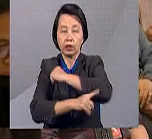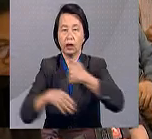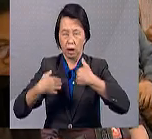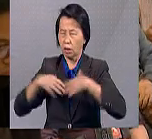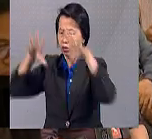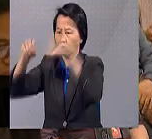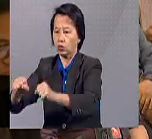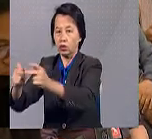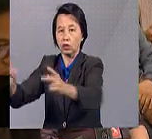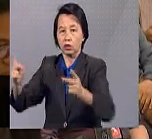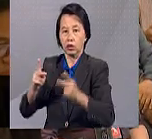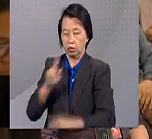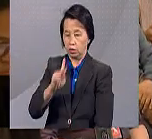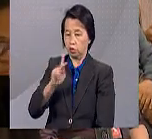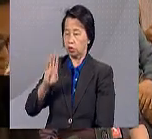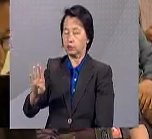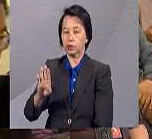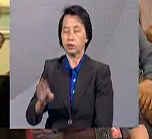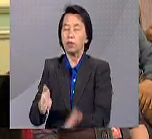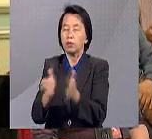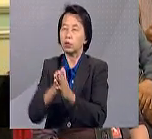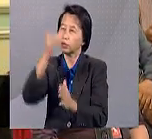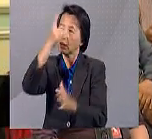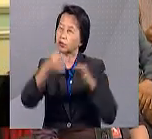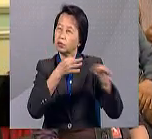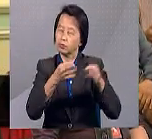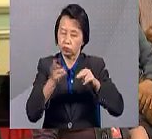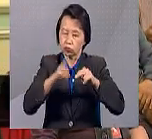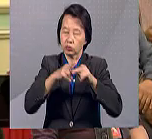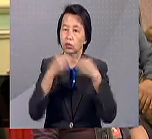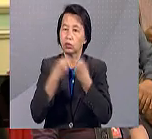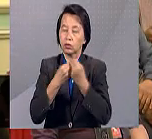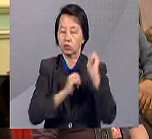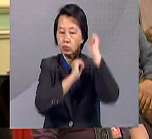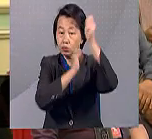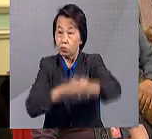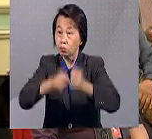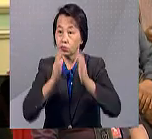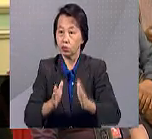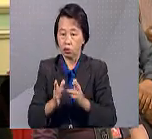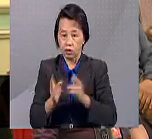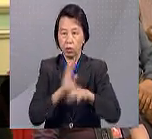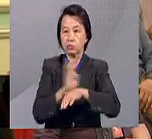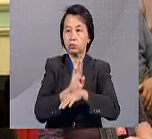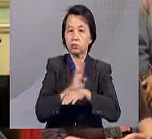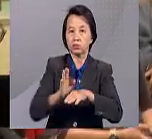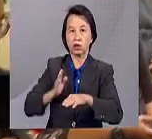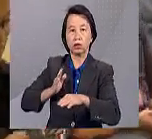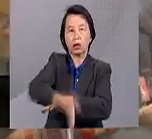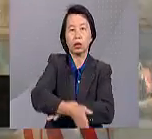serbuan di kolam pancing KKB. Mohon penjelasan Datuk Sri mengenai peningkatan jumlah pemancing dan juga pengusaha kolam yang langgar SOP.